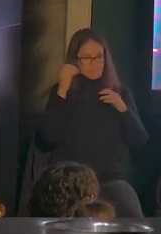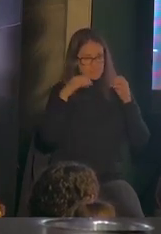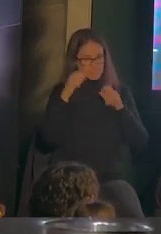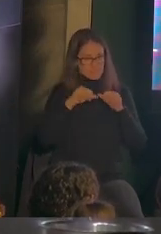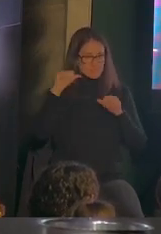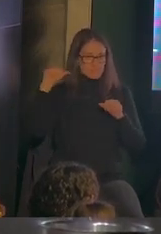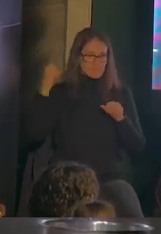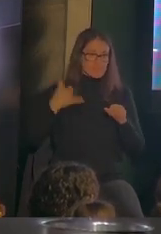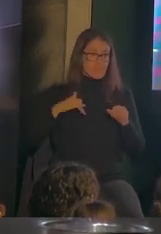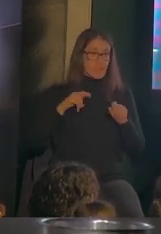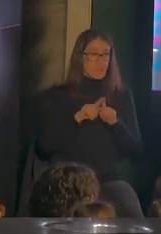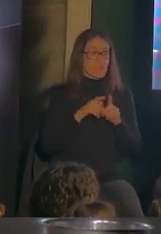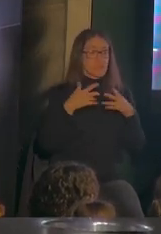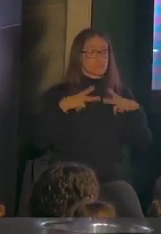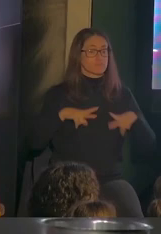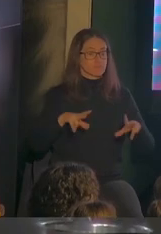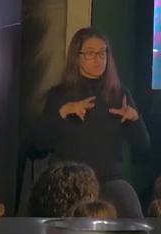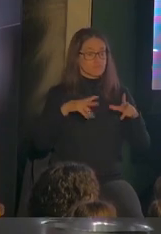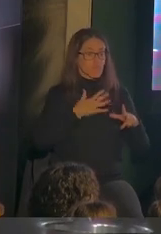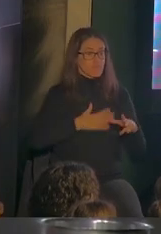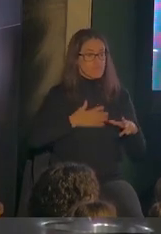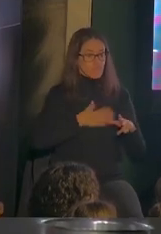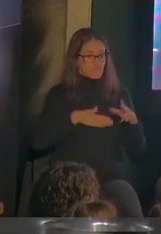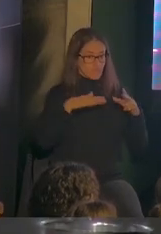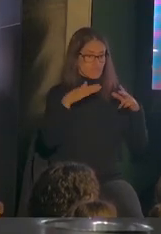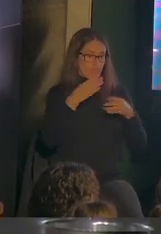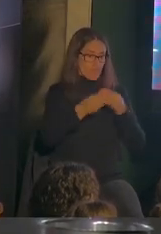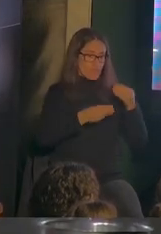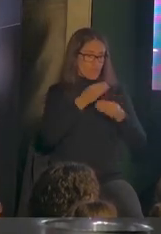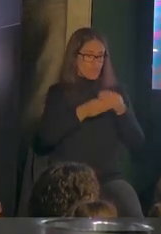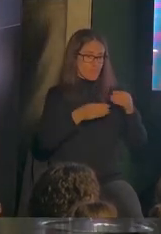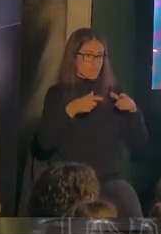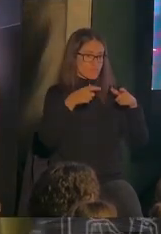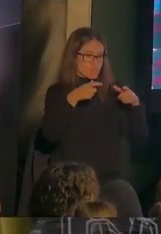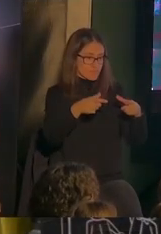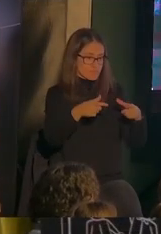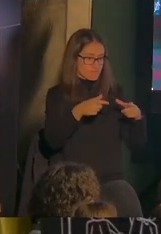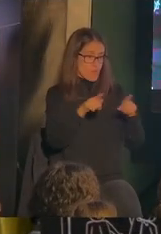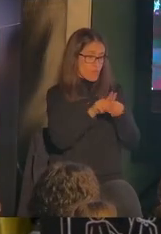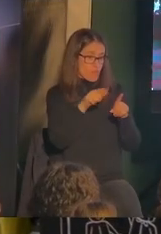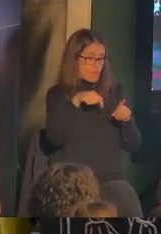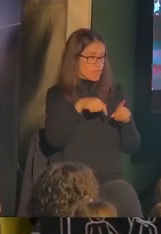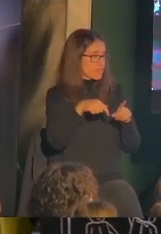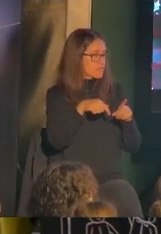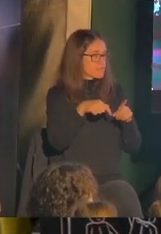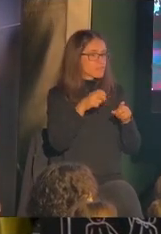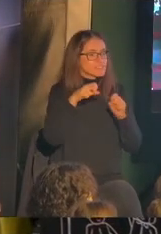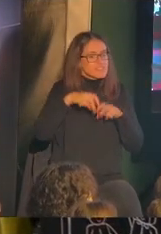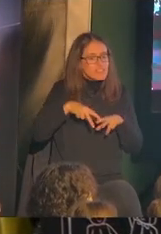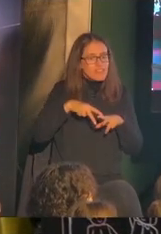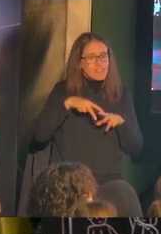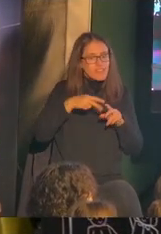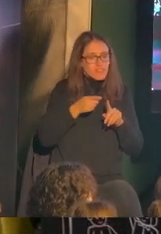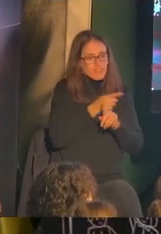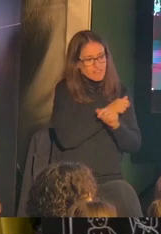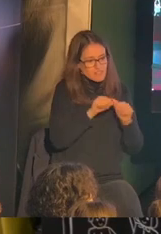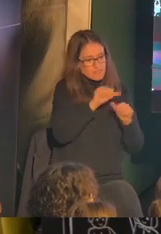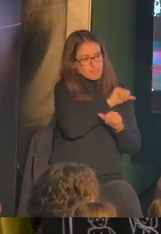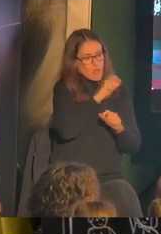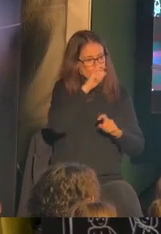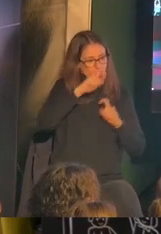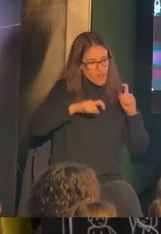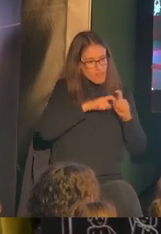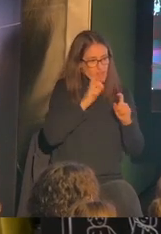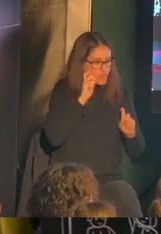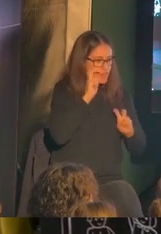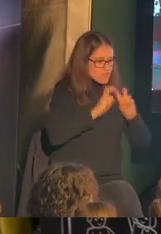arribar a obtenir un resultat com el que avui veureu sense haver d'invertir un any de la seva vida,